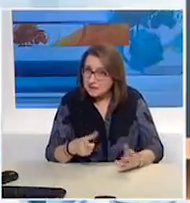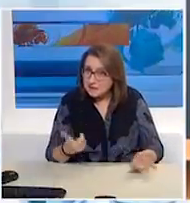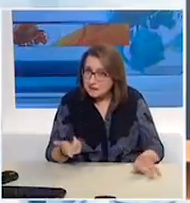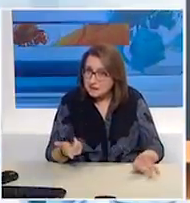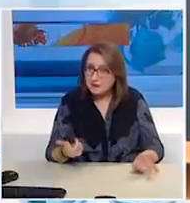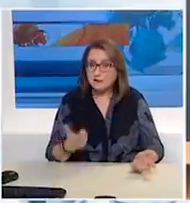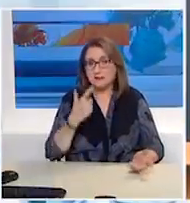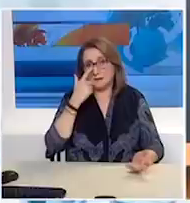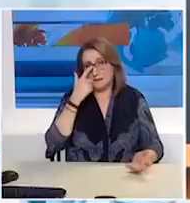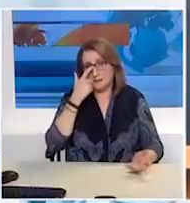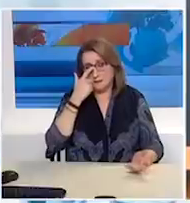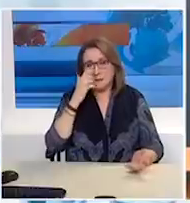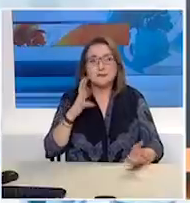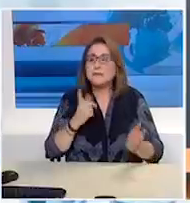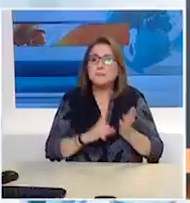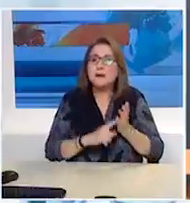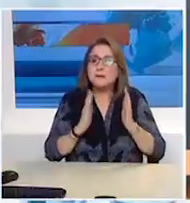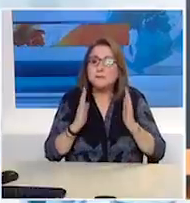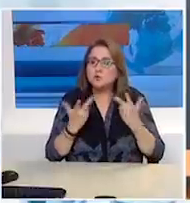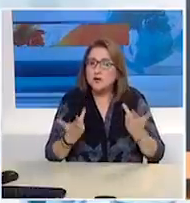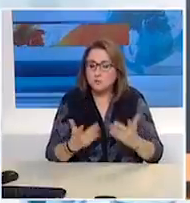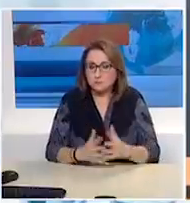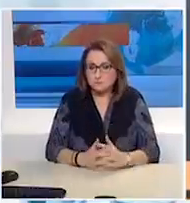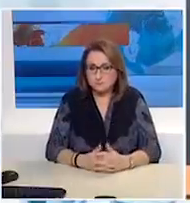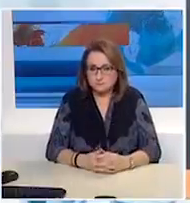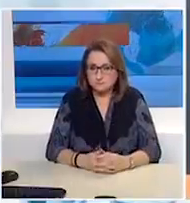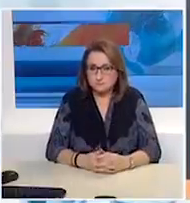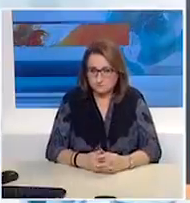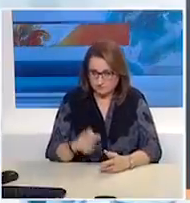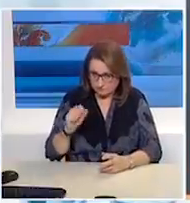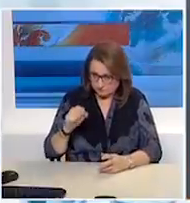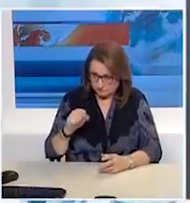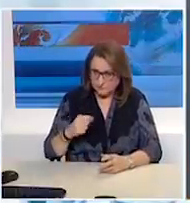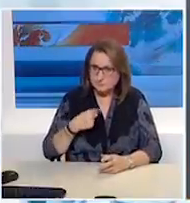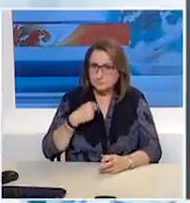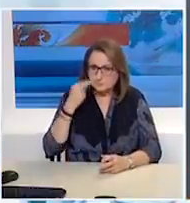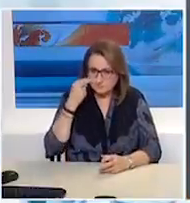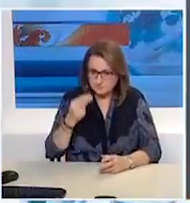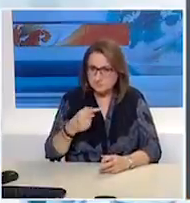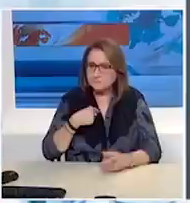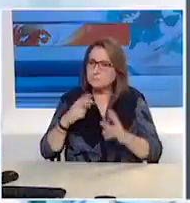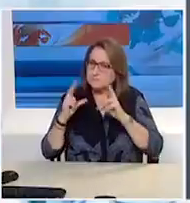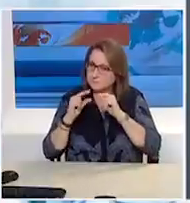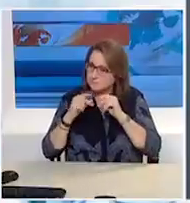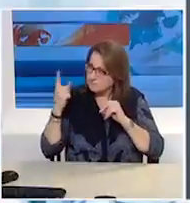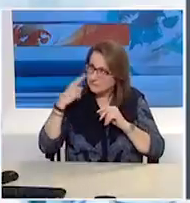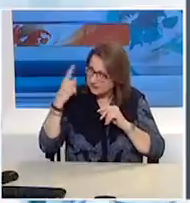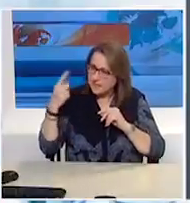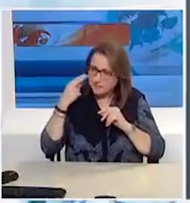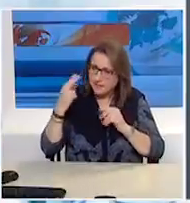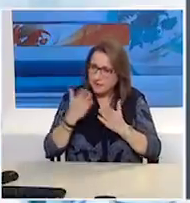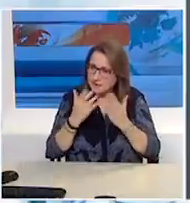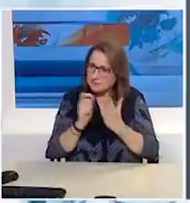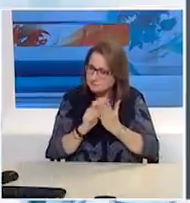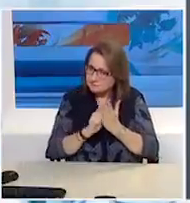να έχουν στο νου τους να προσέξουν? Ναι, το είδα. Έχω μιλήσει μάλιστα και με τους επιστήμονες που συνέγραψαν αυτή την εκτίμηση